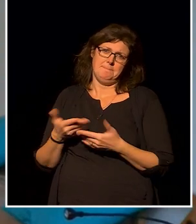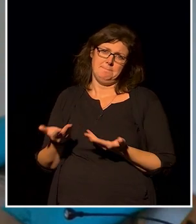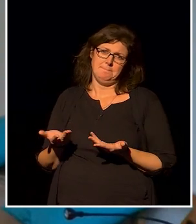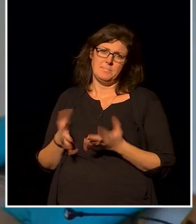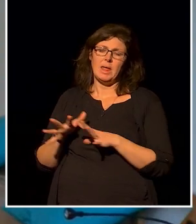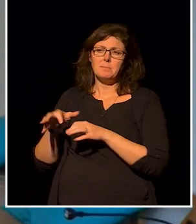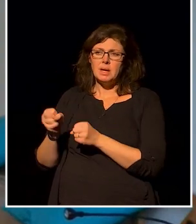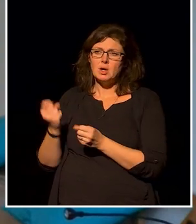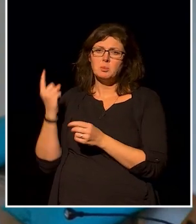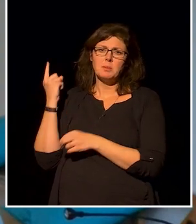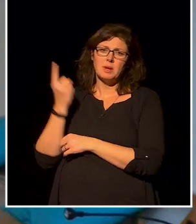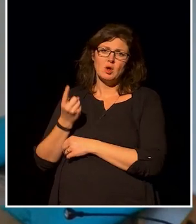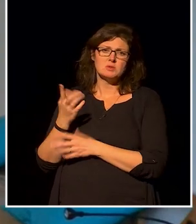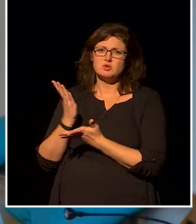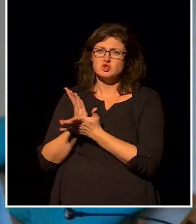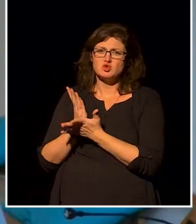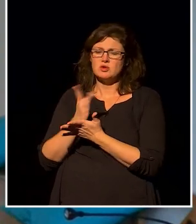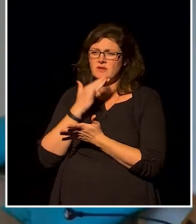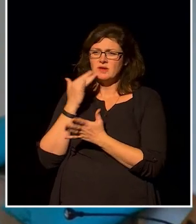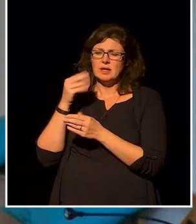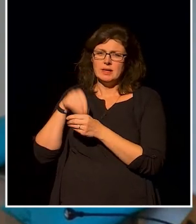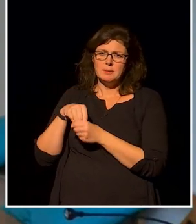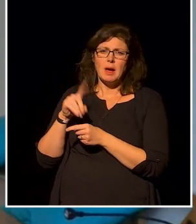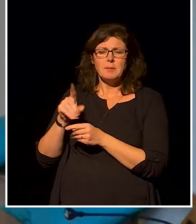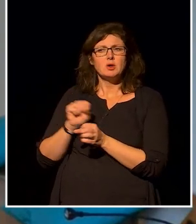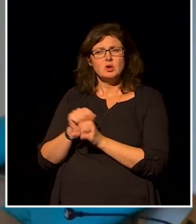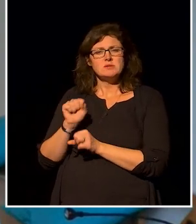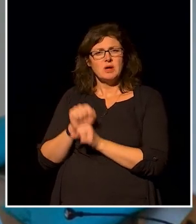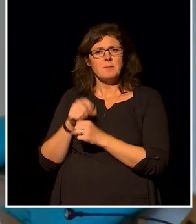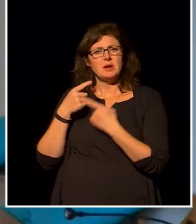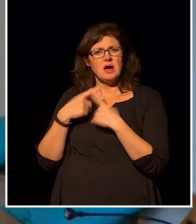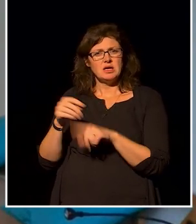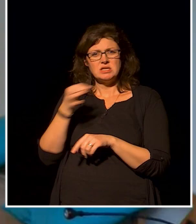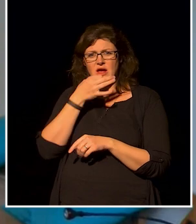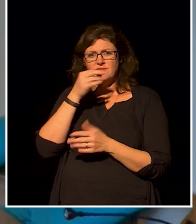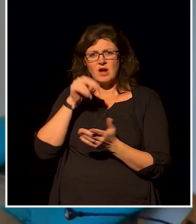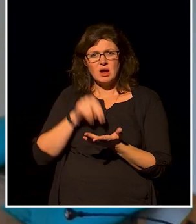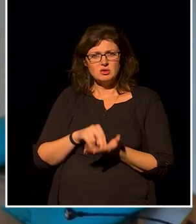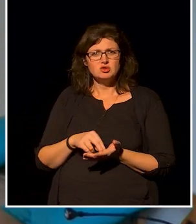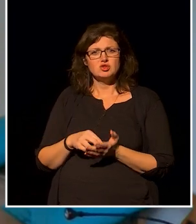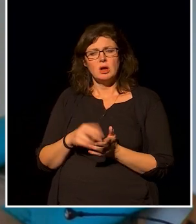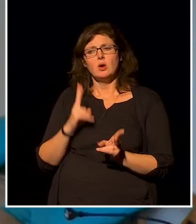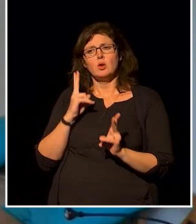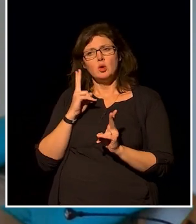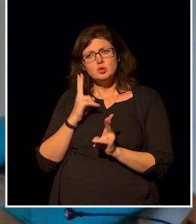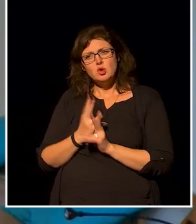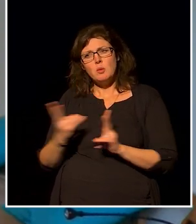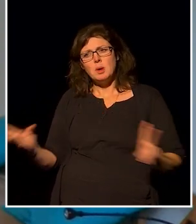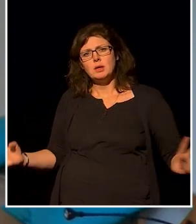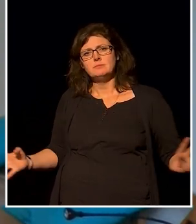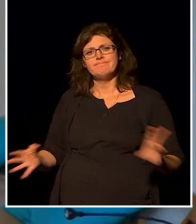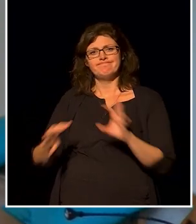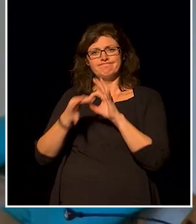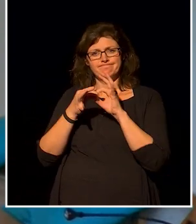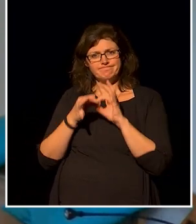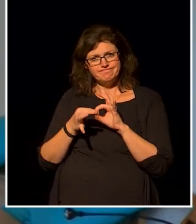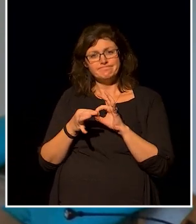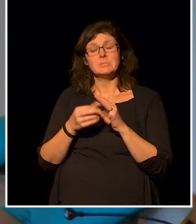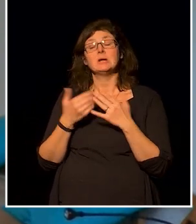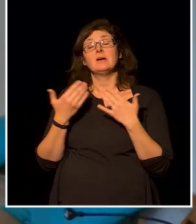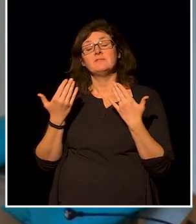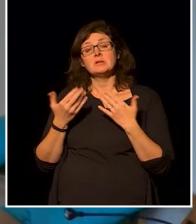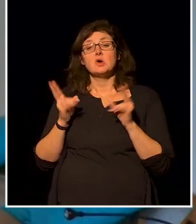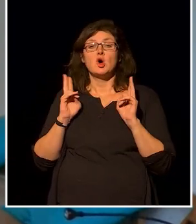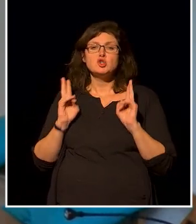trotzdem kann man hier noch sozusagen andere Fragestellungen dran knüpfen und anhängen, die man normalerweise, wenn